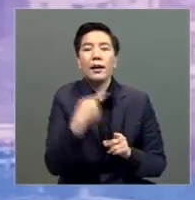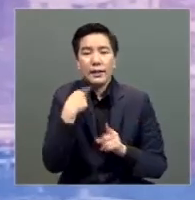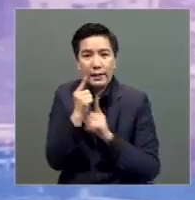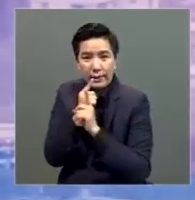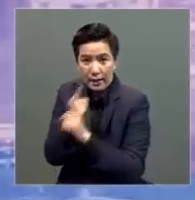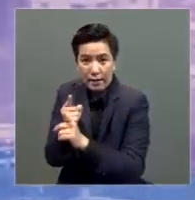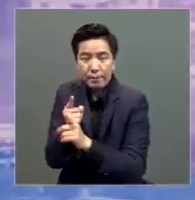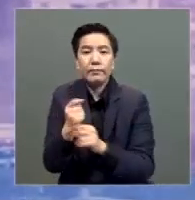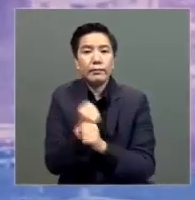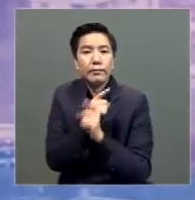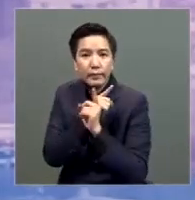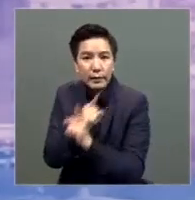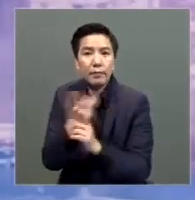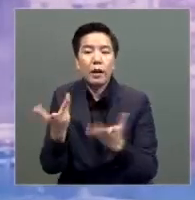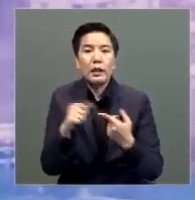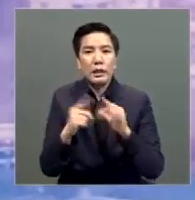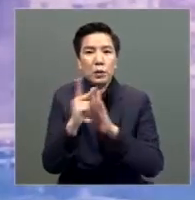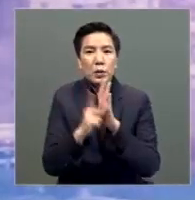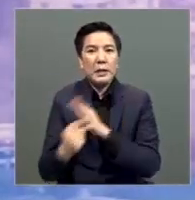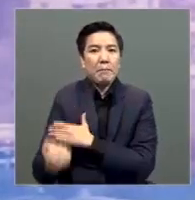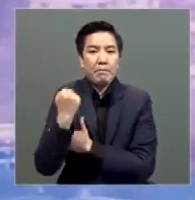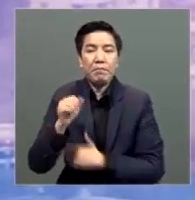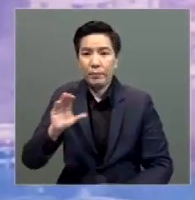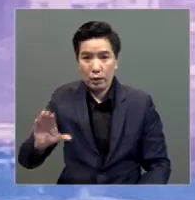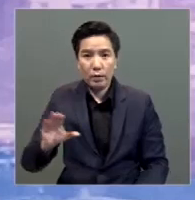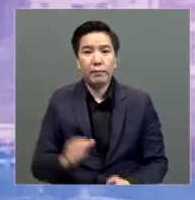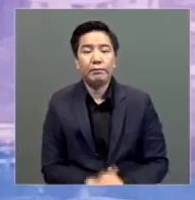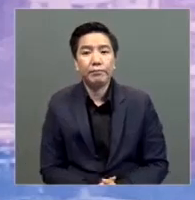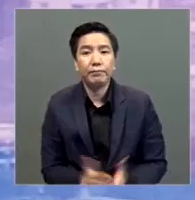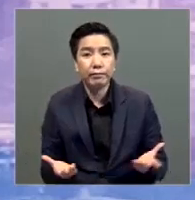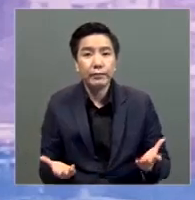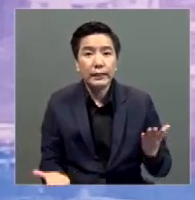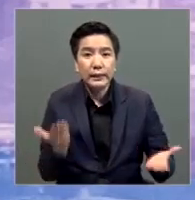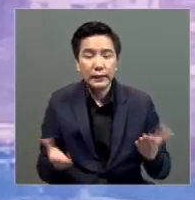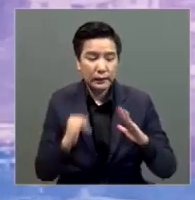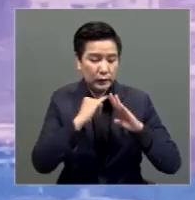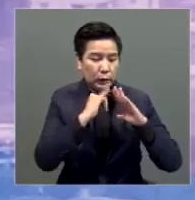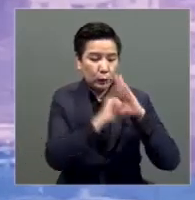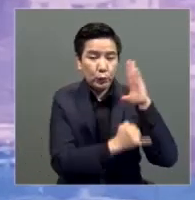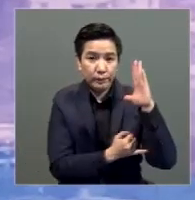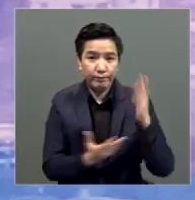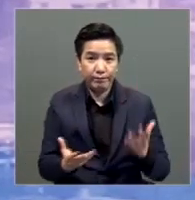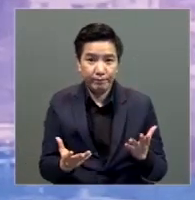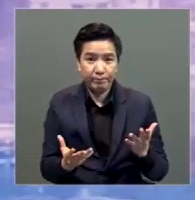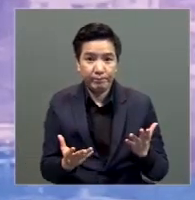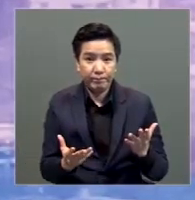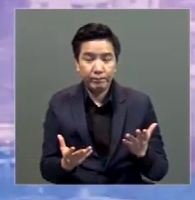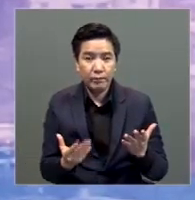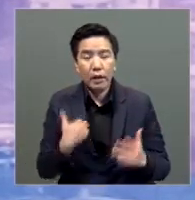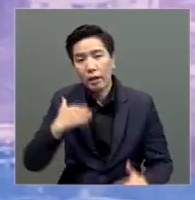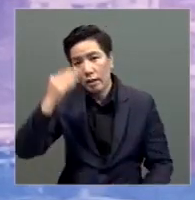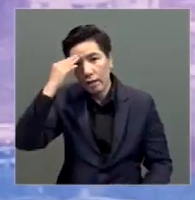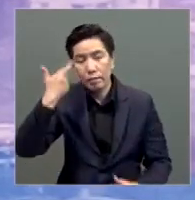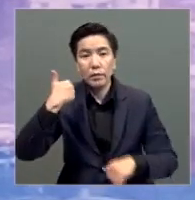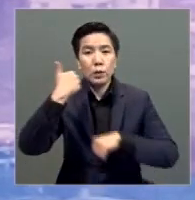ก็ให้ปฏิบัติในส่วนที่เข้มงวดกว่าไปหรือบางจังหวัดได้ทราบว่า